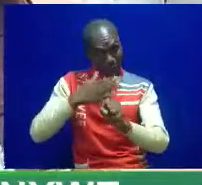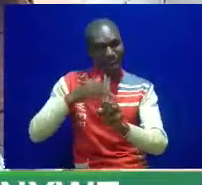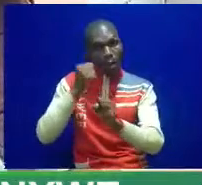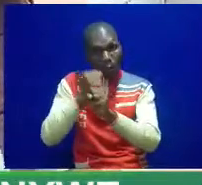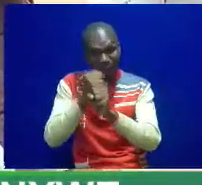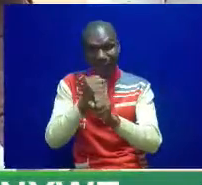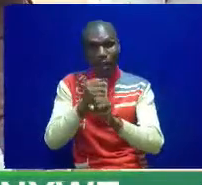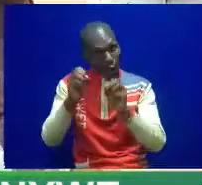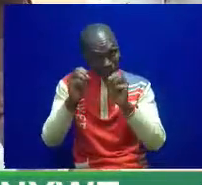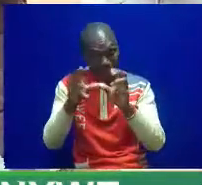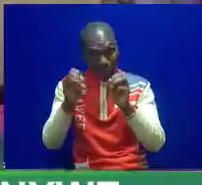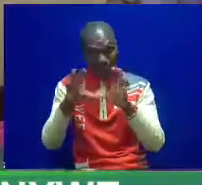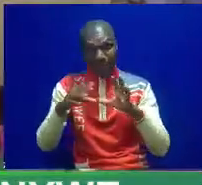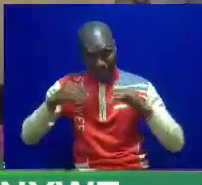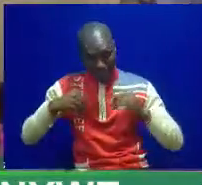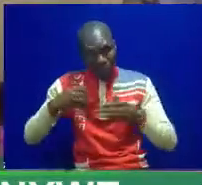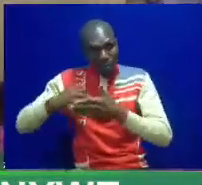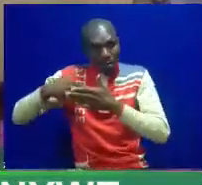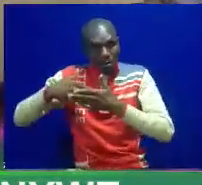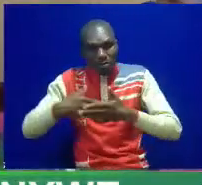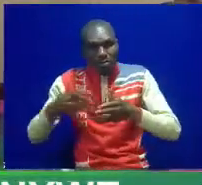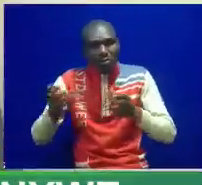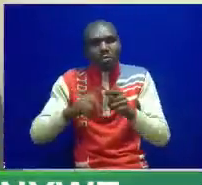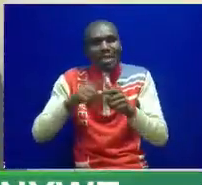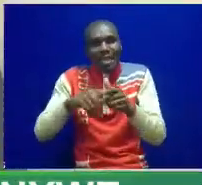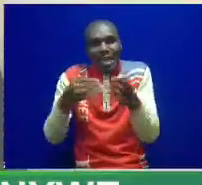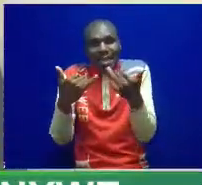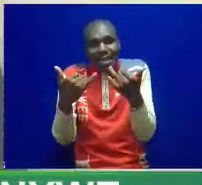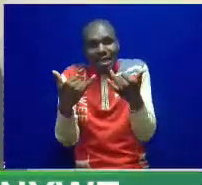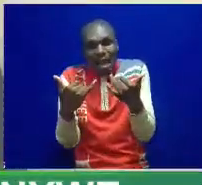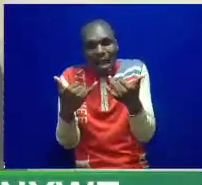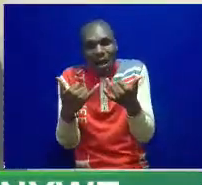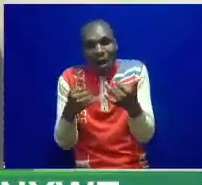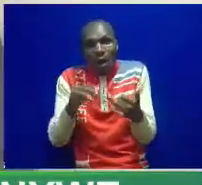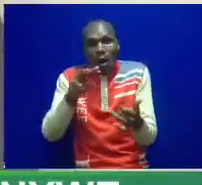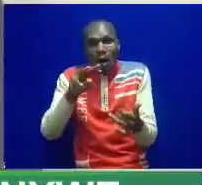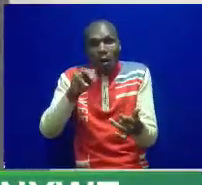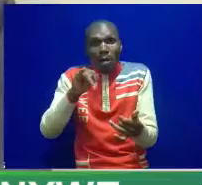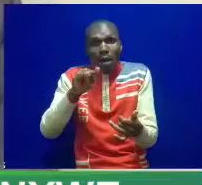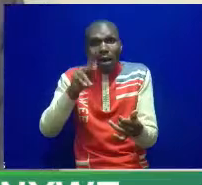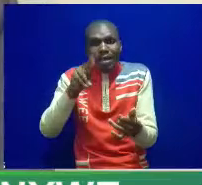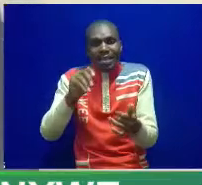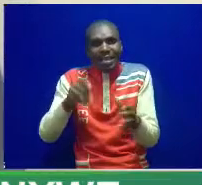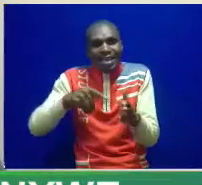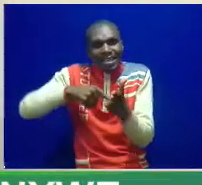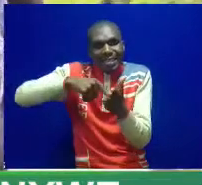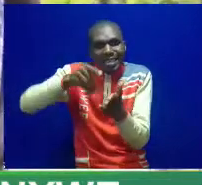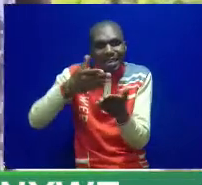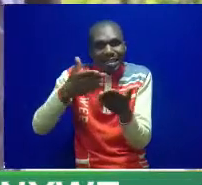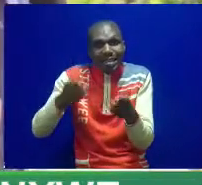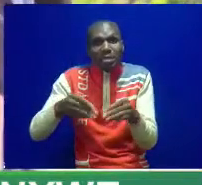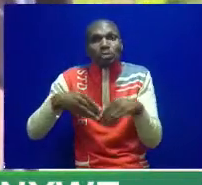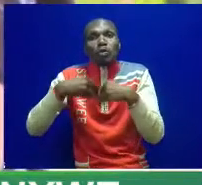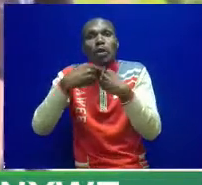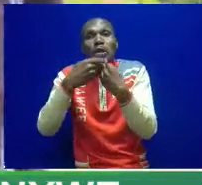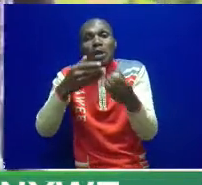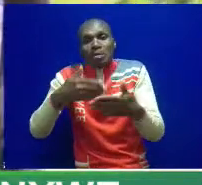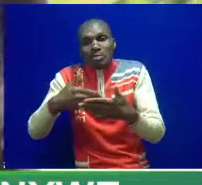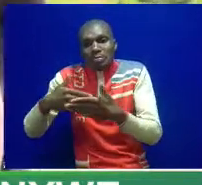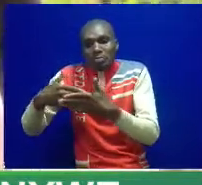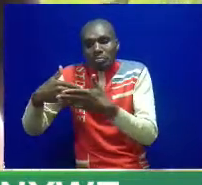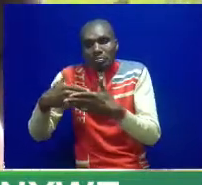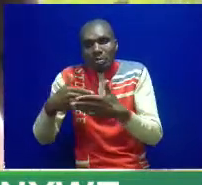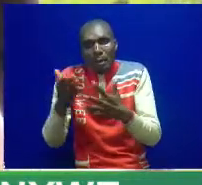and is acceptable as omwana nige go tebe kana buna Sonko niga tomire binto elibikira banabwo gati